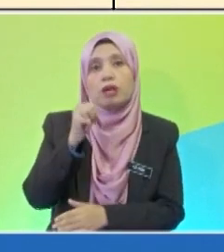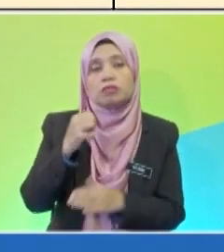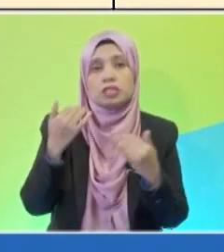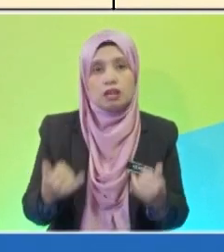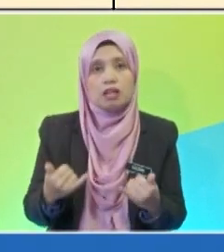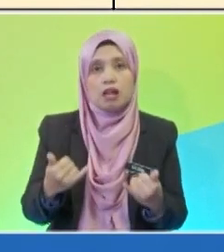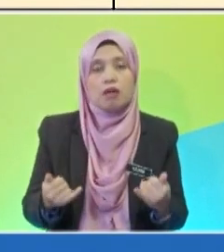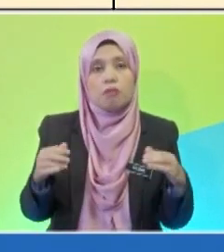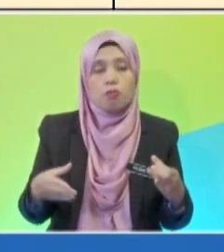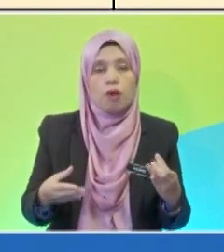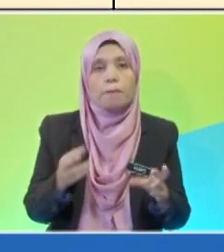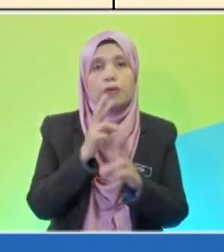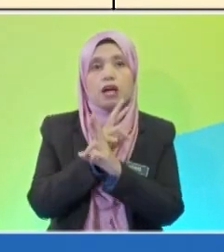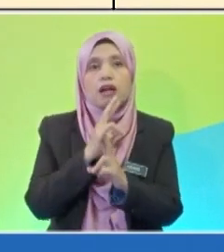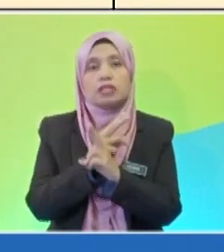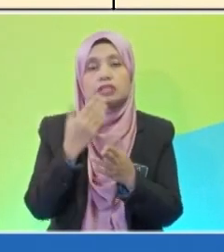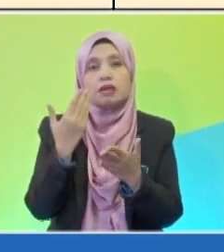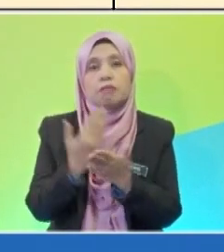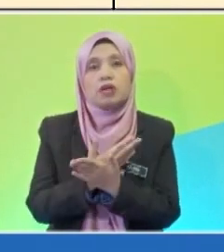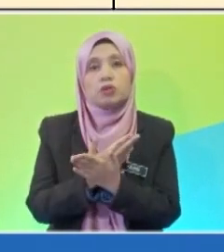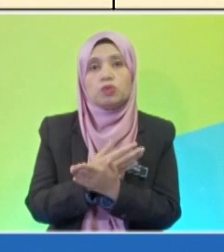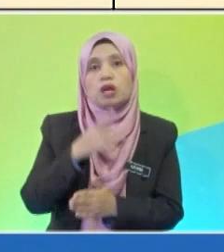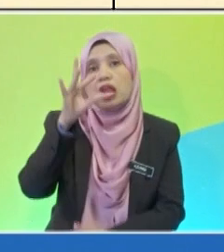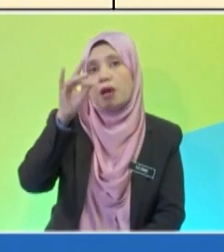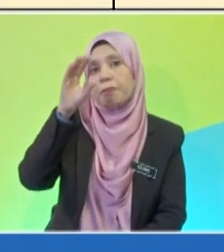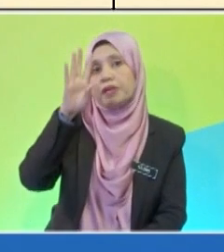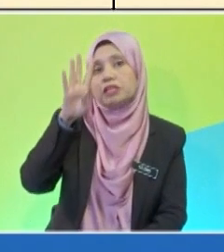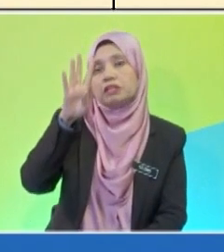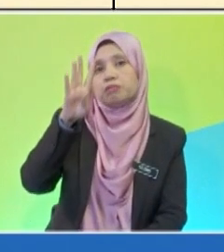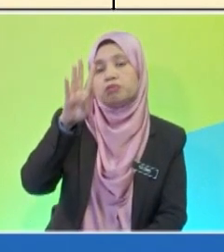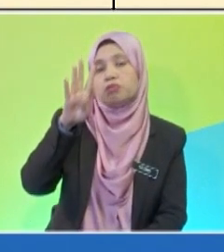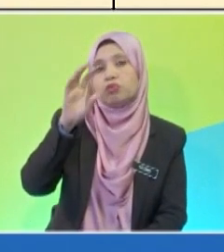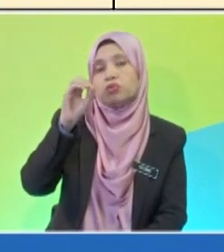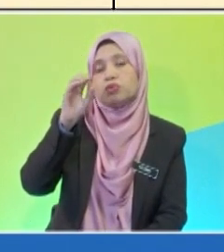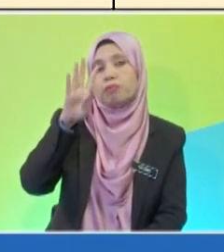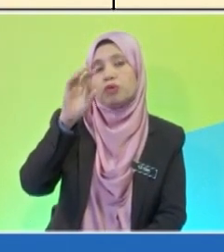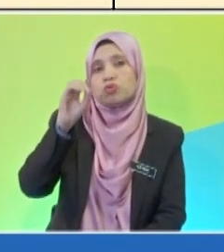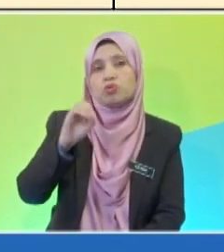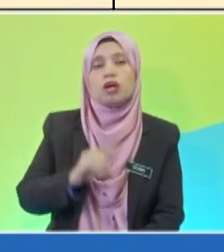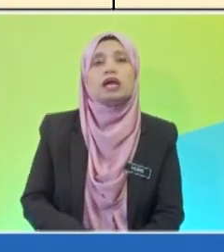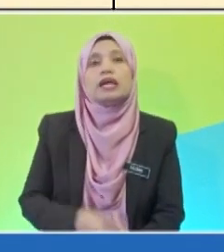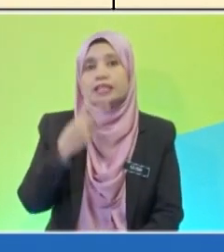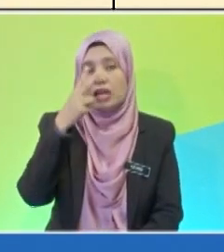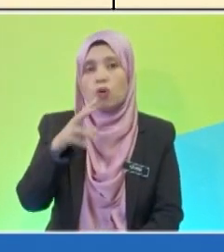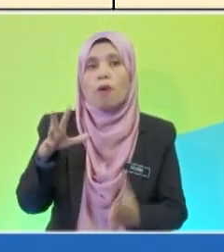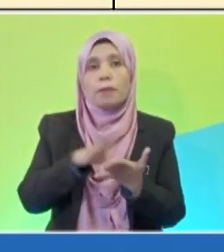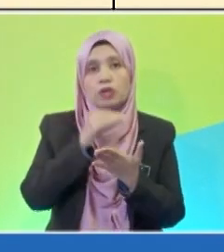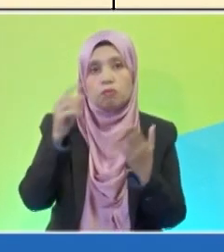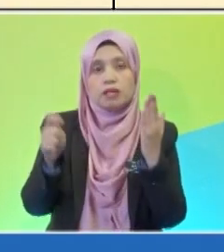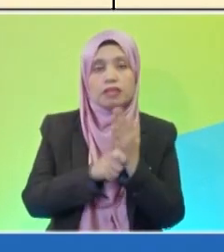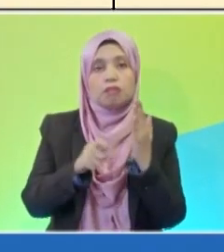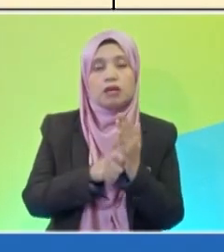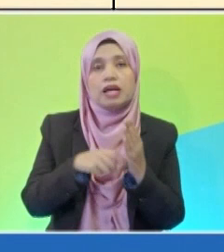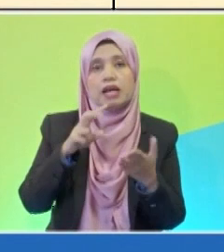cikgu akan buat pelarasan baru, jumlah dia adalah 8740. Sekiranya tengok maklumat tambahan, baca